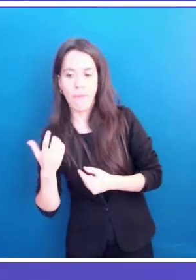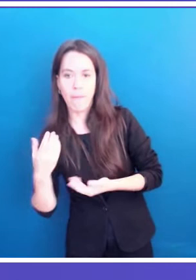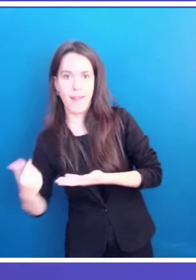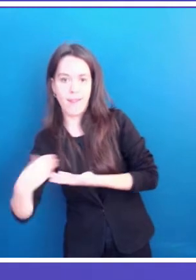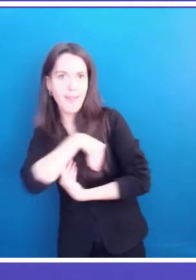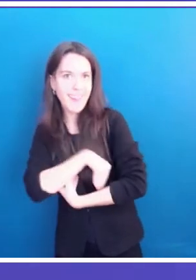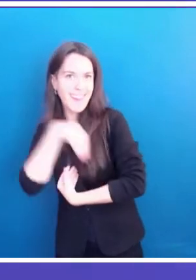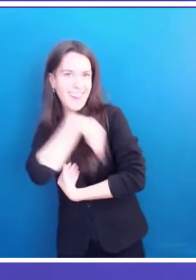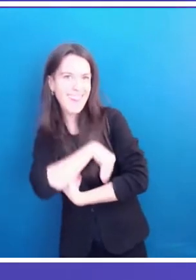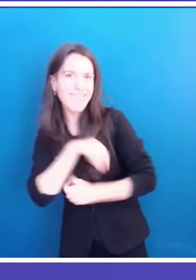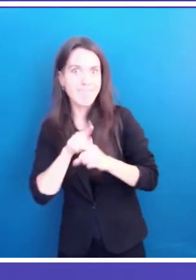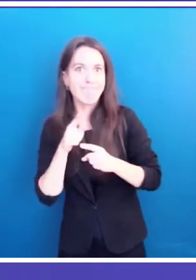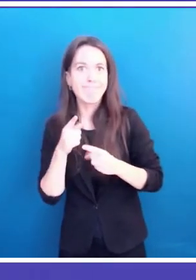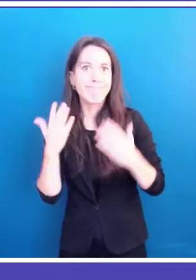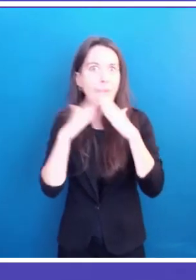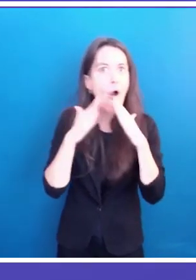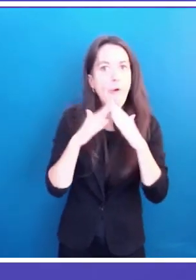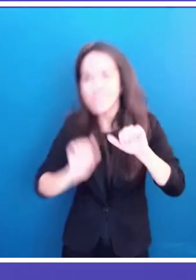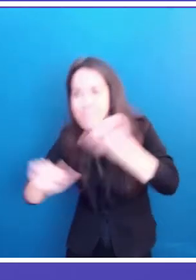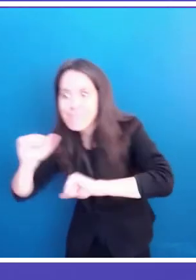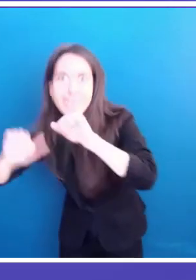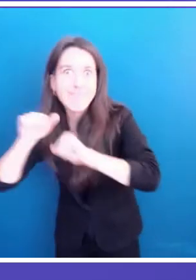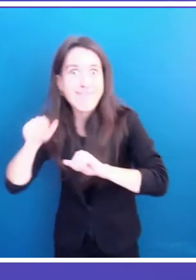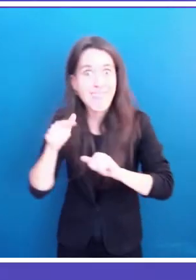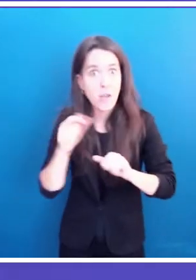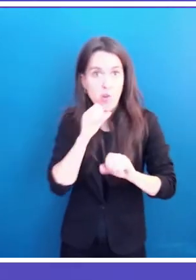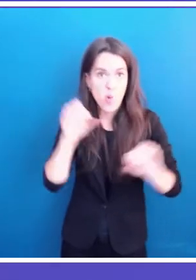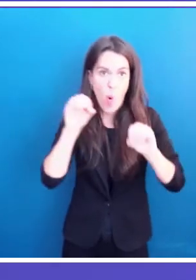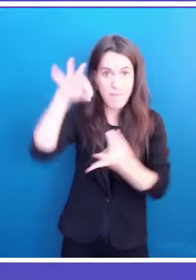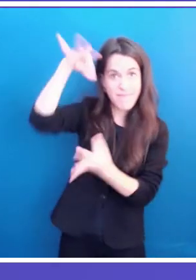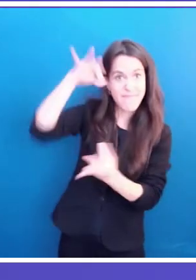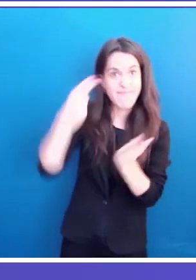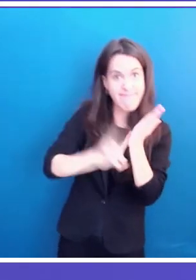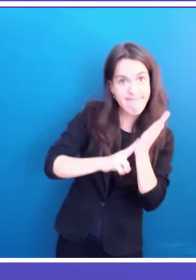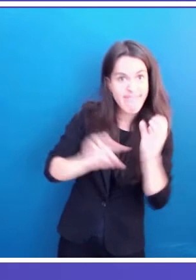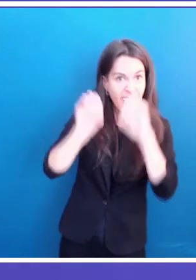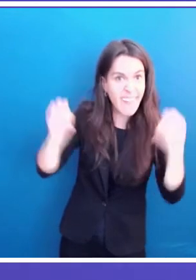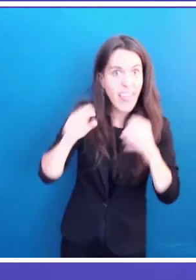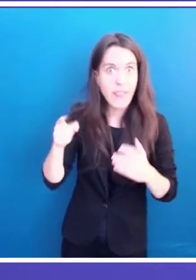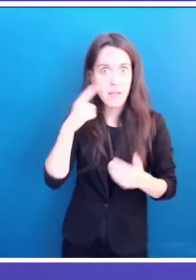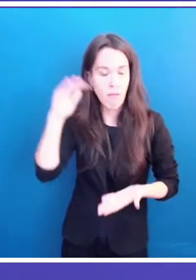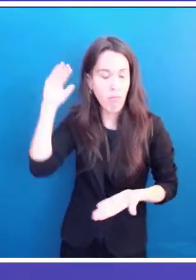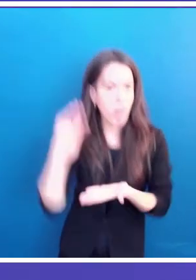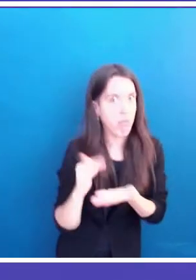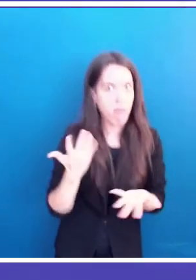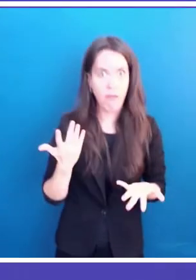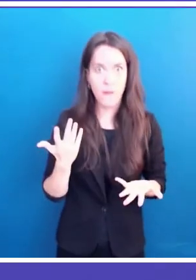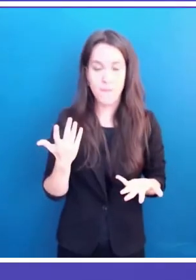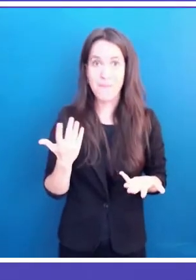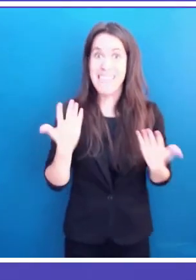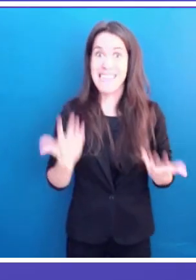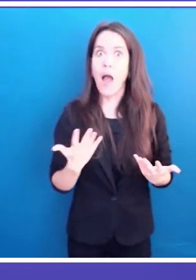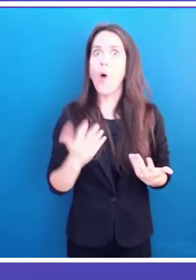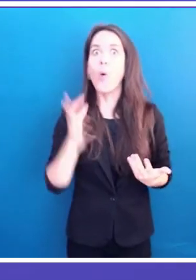ومع مشاركة النساء في القطاع الرسمي فقط 22% وتراجع لأسباب مختلفة، ونسبة البطالة